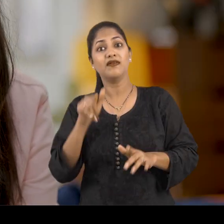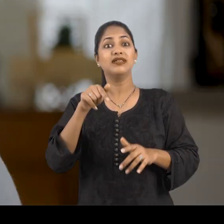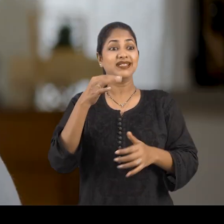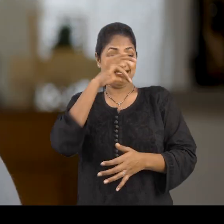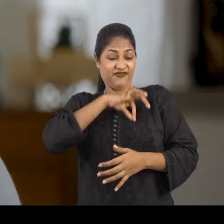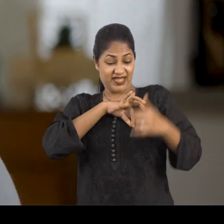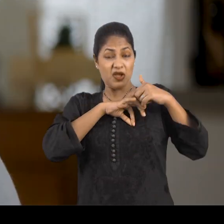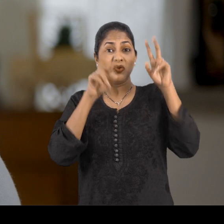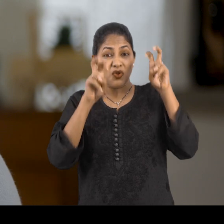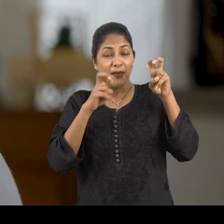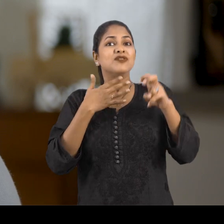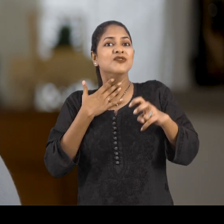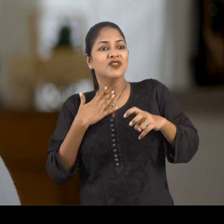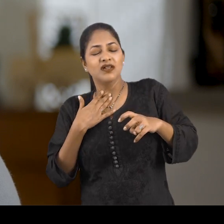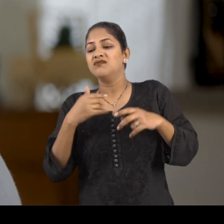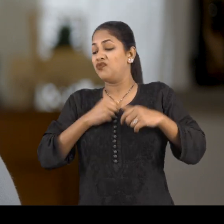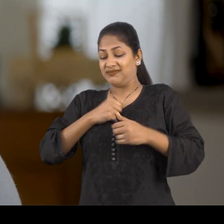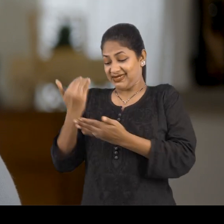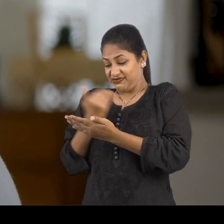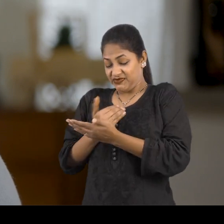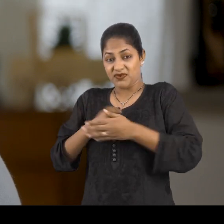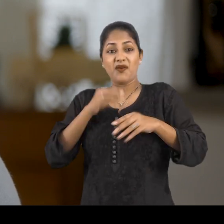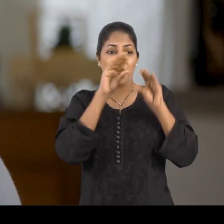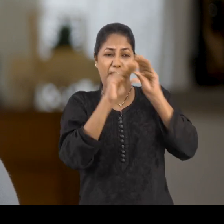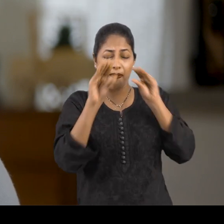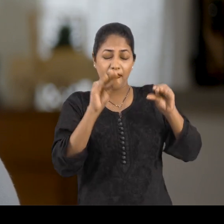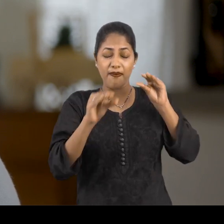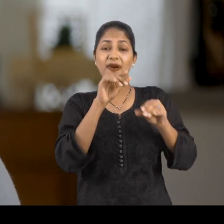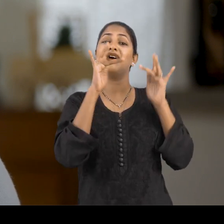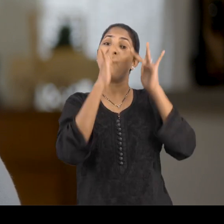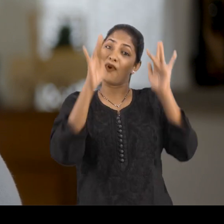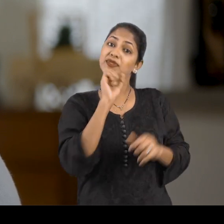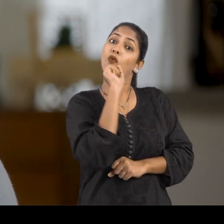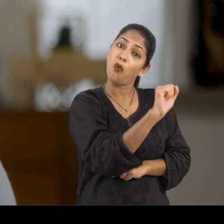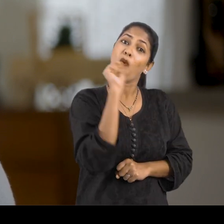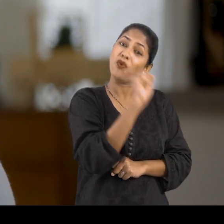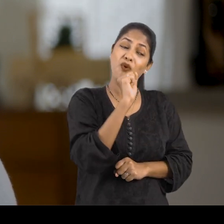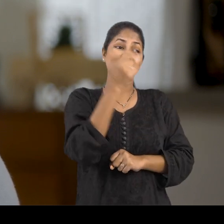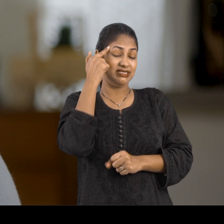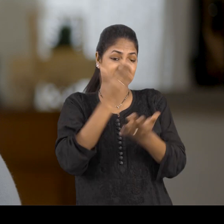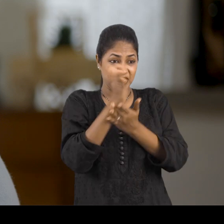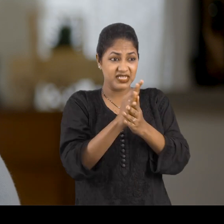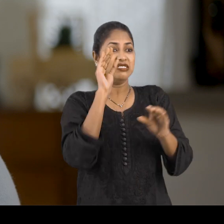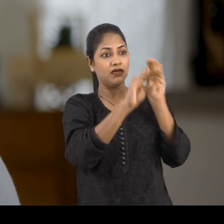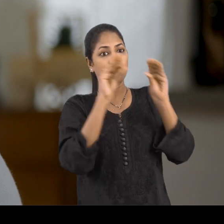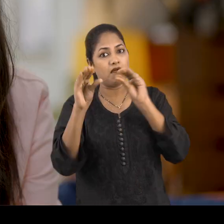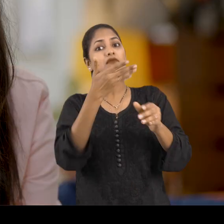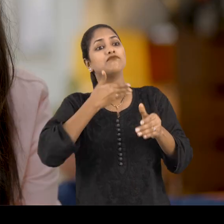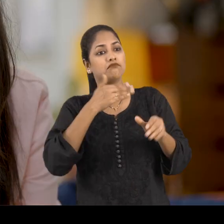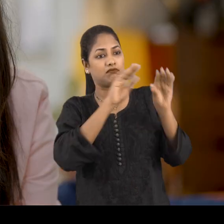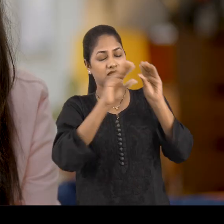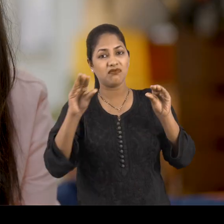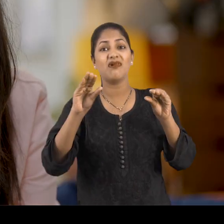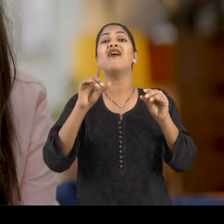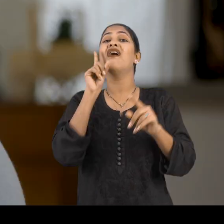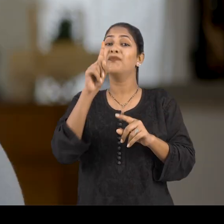நிச்சயமா லாபம் வரும்னு பேரஸை காட்டினாங்க. அதனால அவங்க ஸ்ட்ராட்டஜியை பயன்படுத்தி என்னோட எல்லா சேவிங்ஸையும் அவங்களோட ட்ரேடிங் பிளாட்ஃபார்ம்ல மொத்தமா நானும் இன்வெஸ்ட்